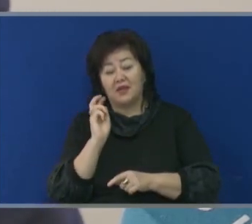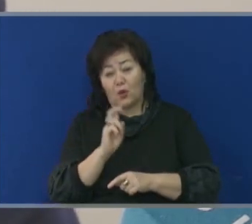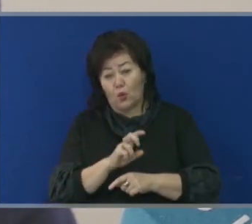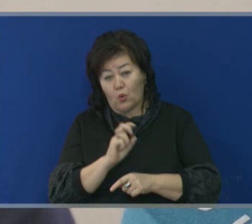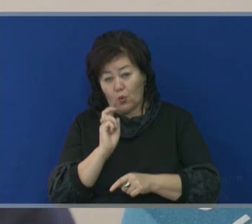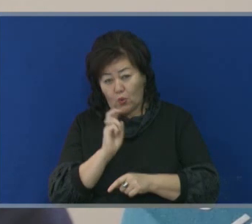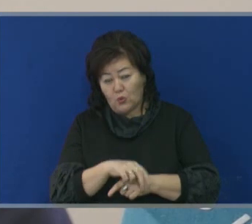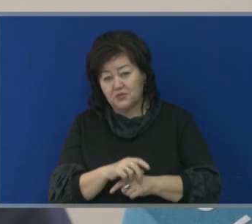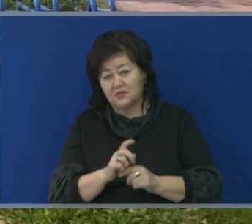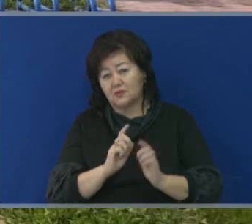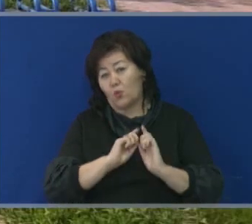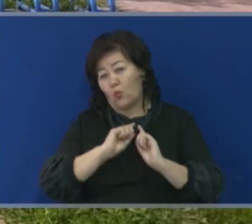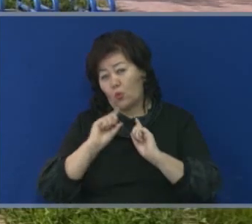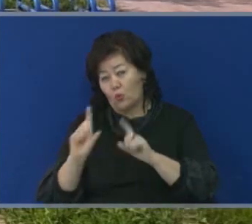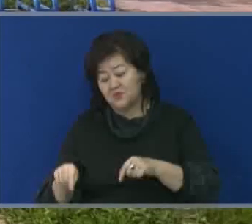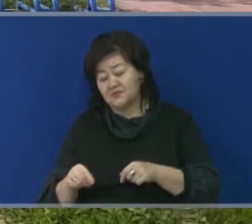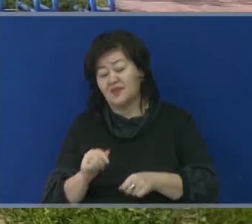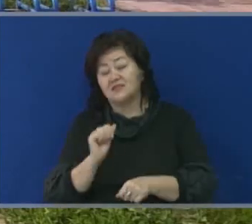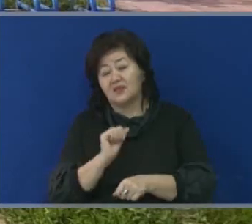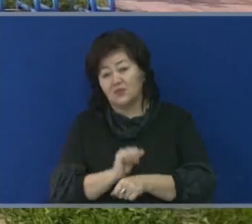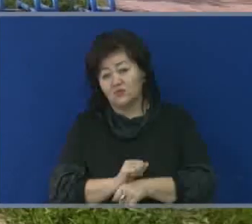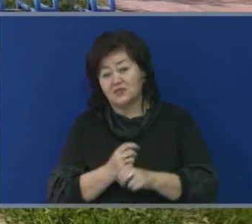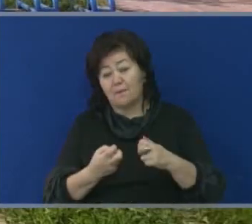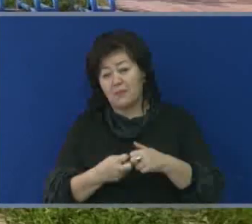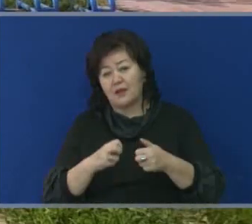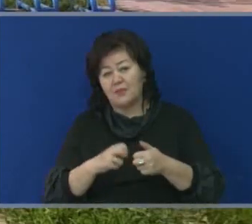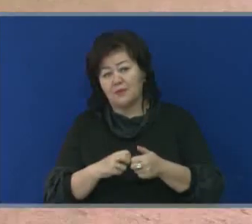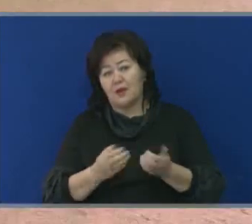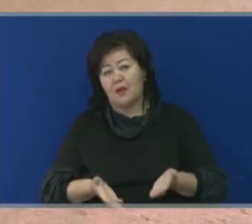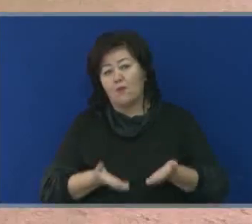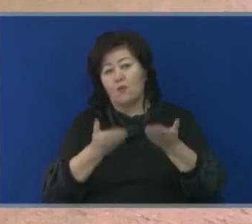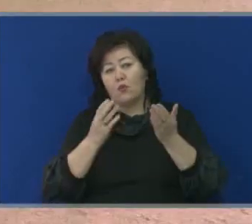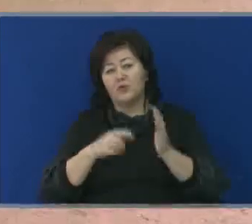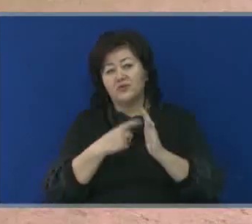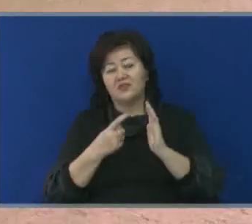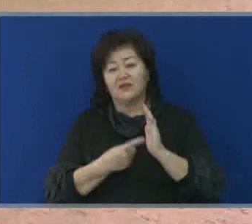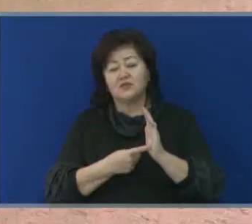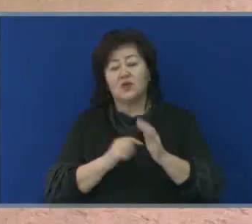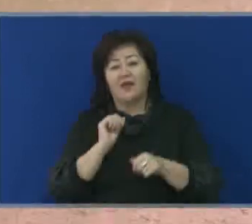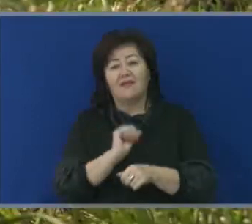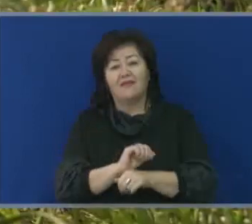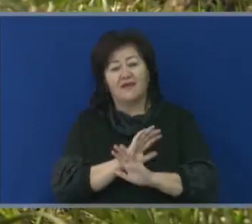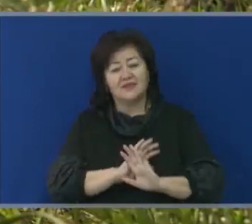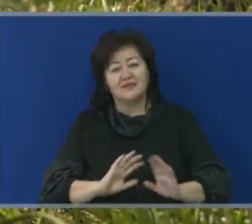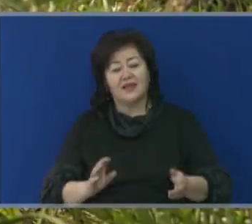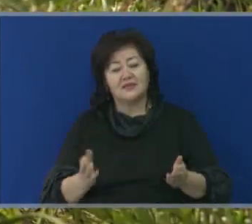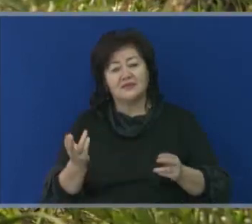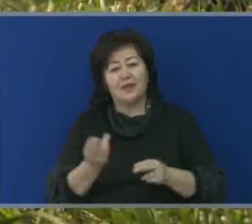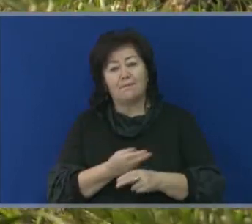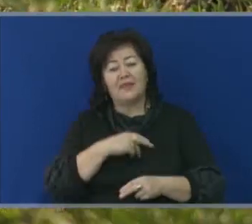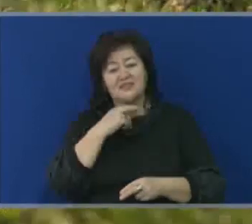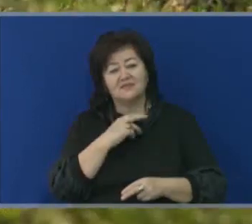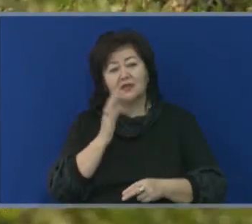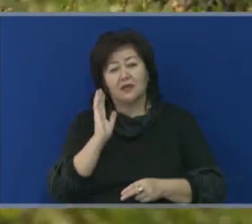аппендицит, остается без освещения. Глава города отметил, что поднятый вопрос не останется без внимания. В соответствии с планом будут проведены работы